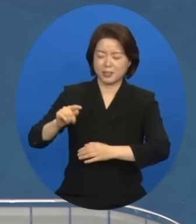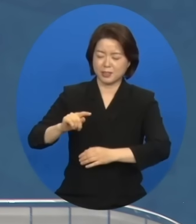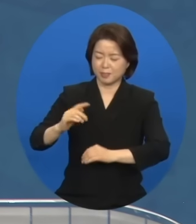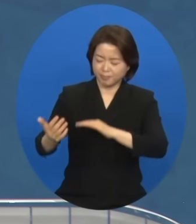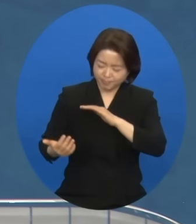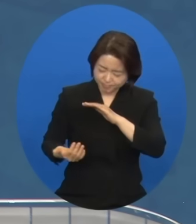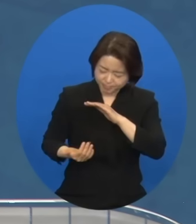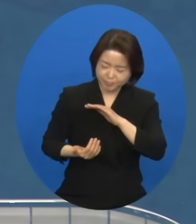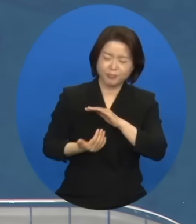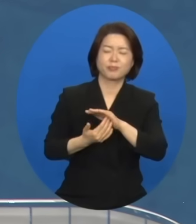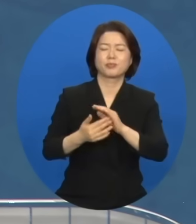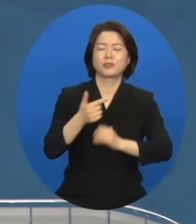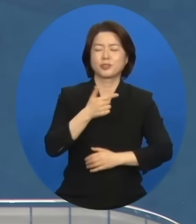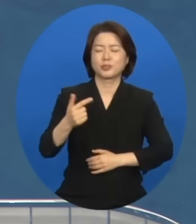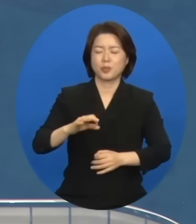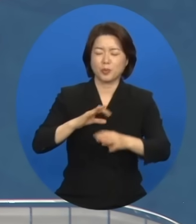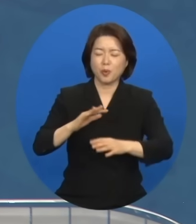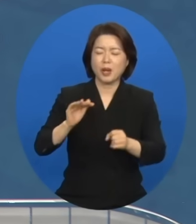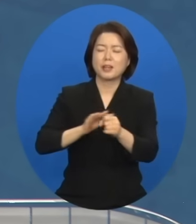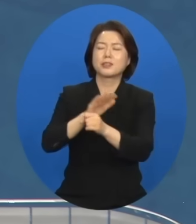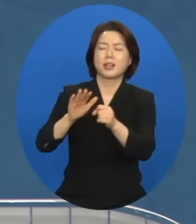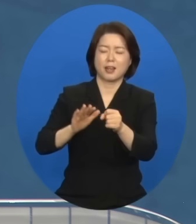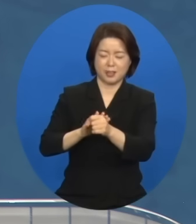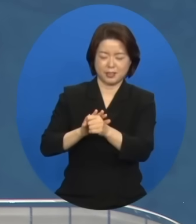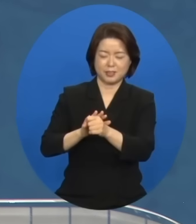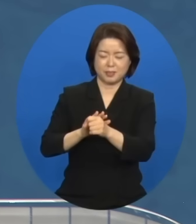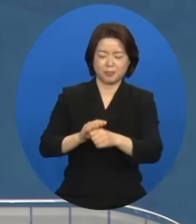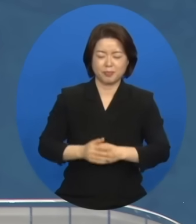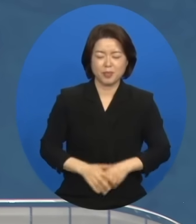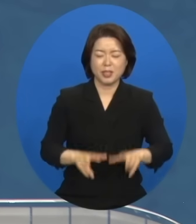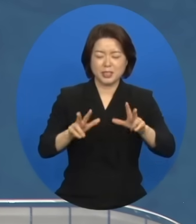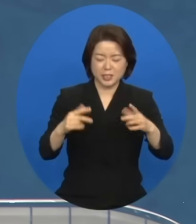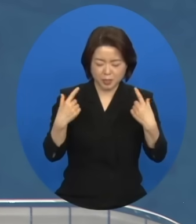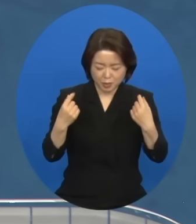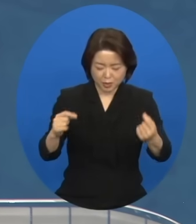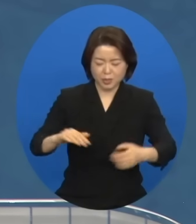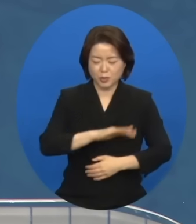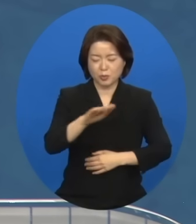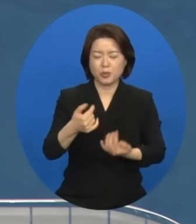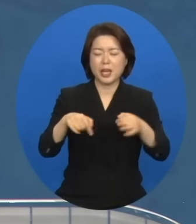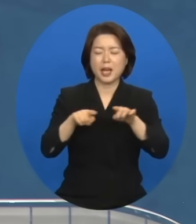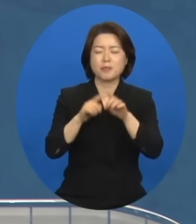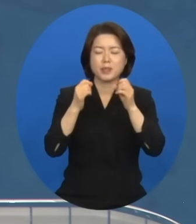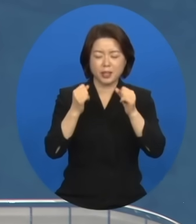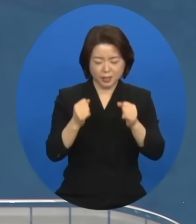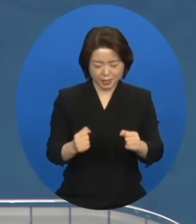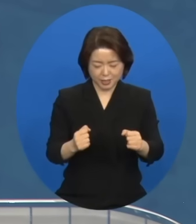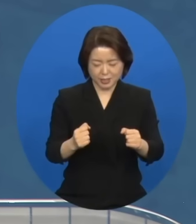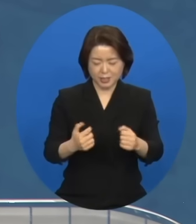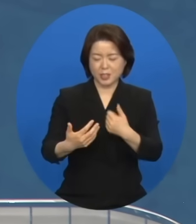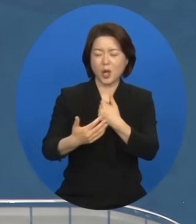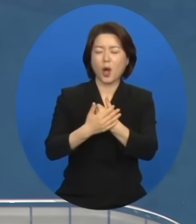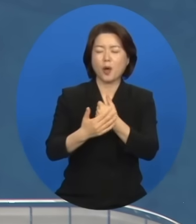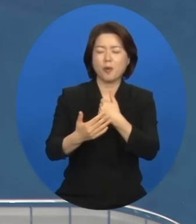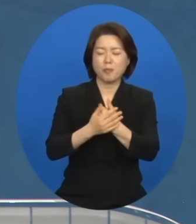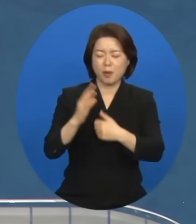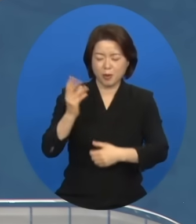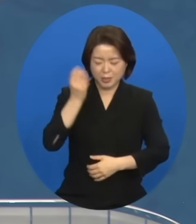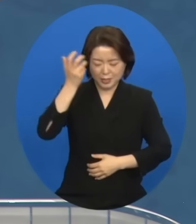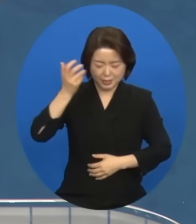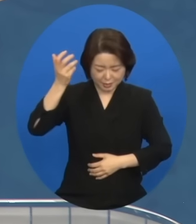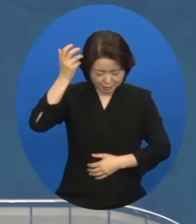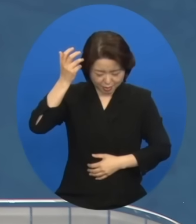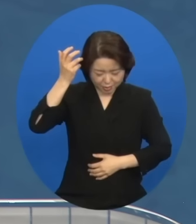없이 크고 놀라운 사랑하심과 지금도 우리와 함께 하시는 보혜사